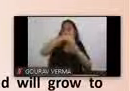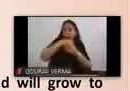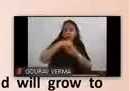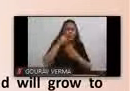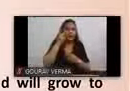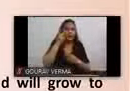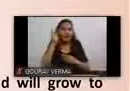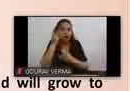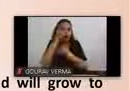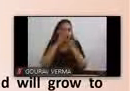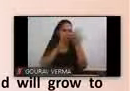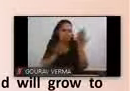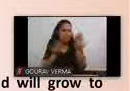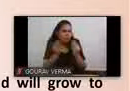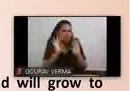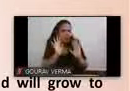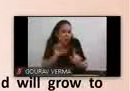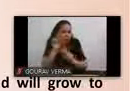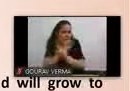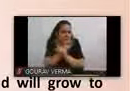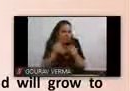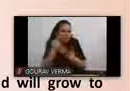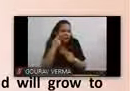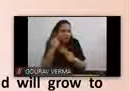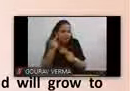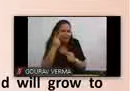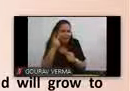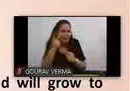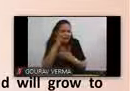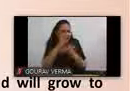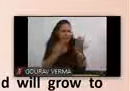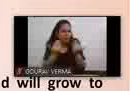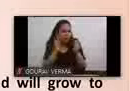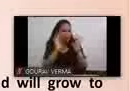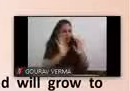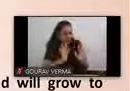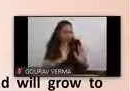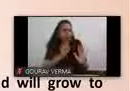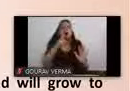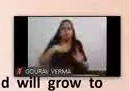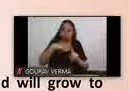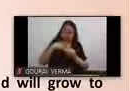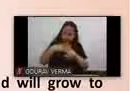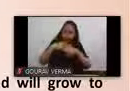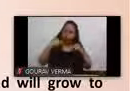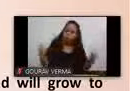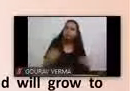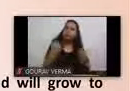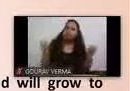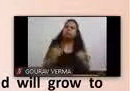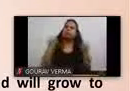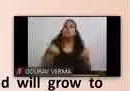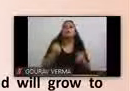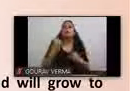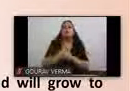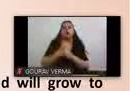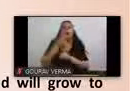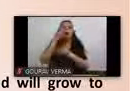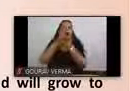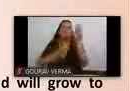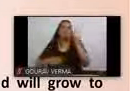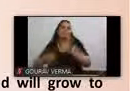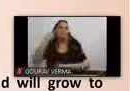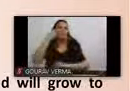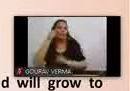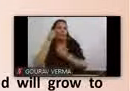ऐसा वातावरण बना के देना है parents के साथ मिलके, family के साथ मिलके, जो शक्ति उसके